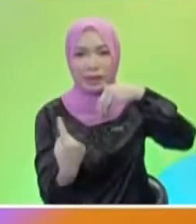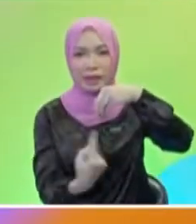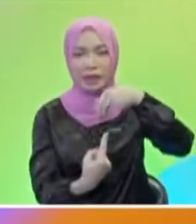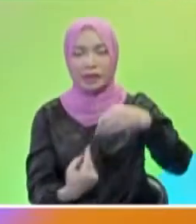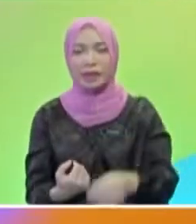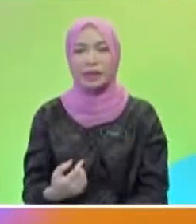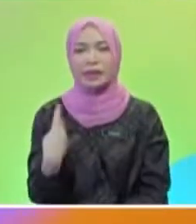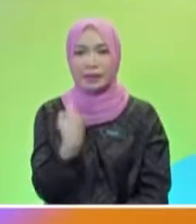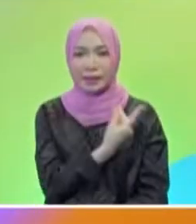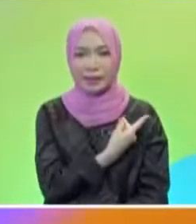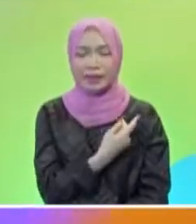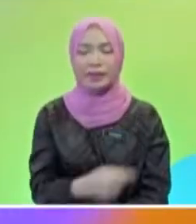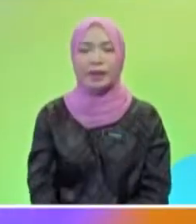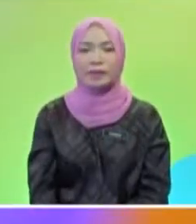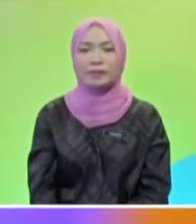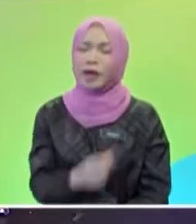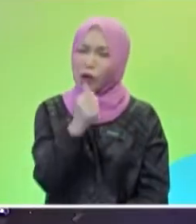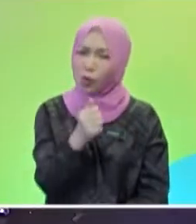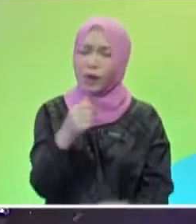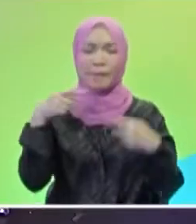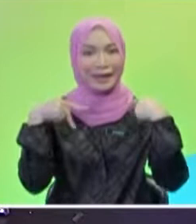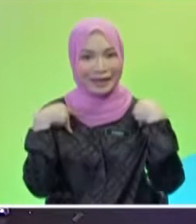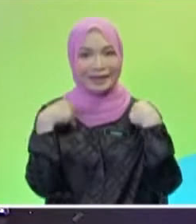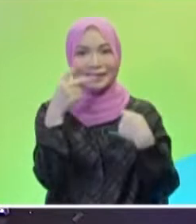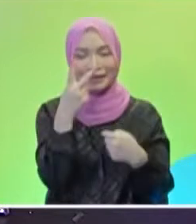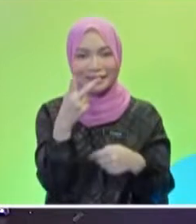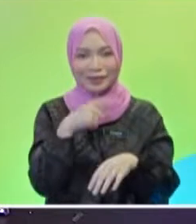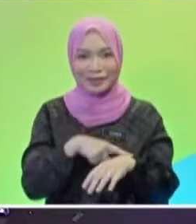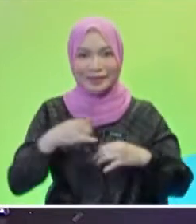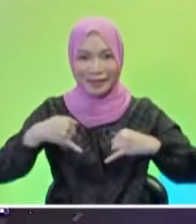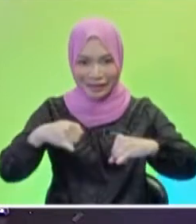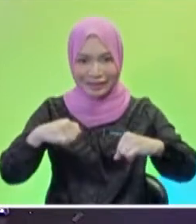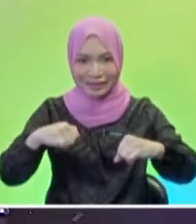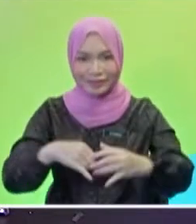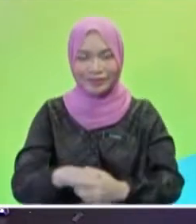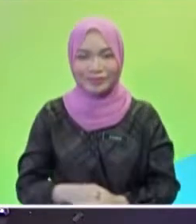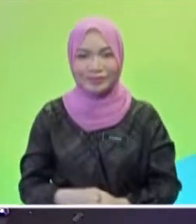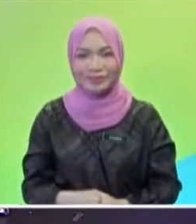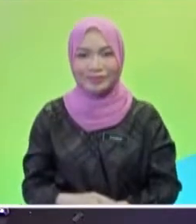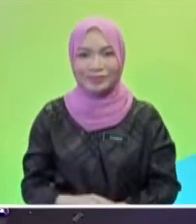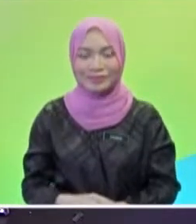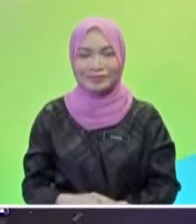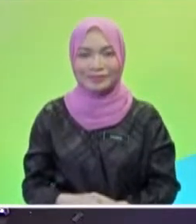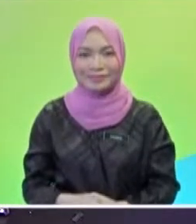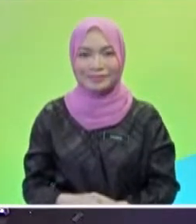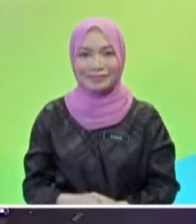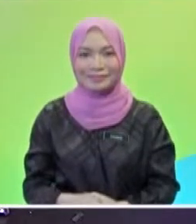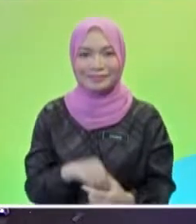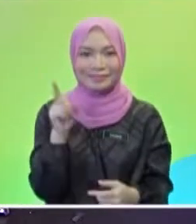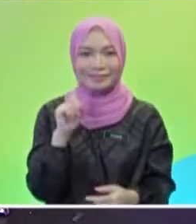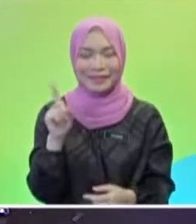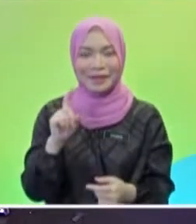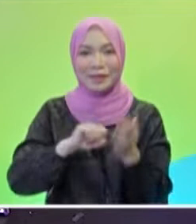dilebur Ayu Soraya budaya Lampung keep tak heran juga sumber listrik